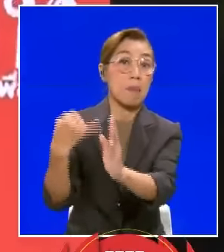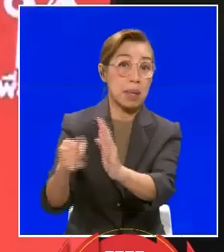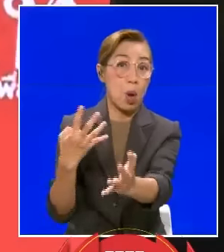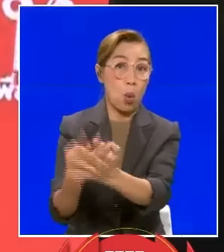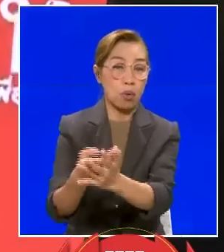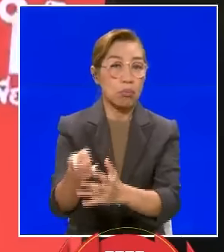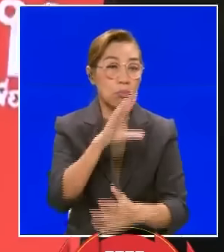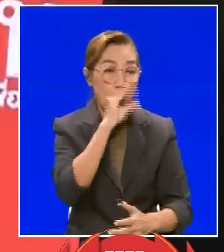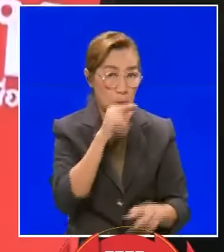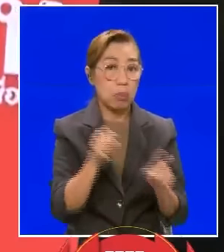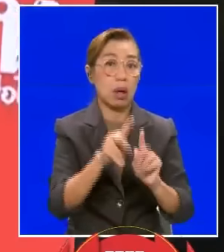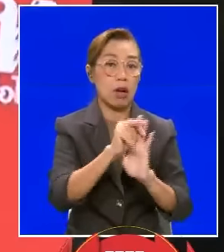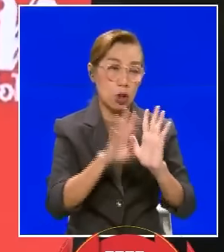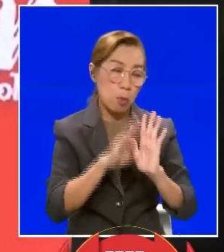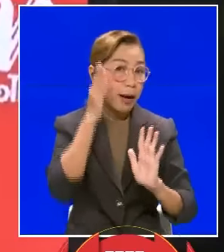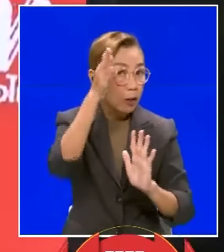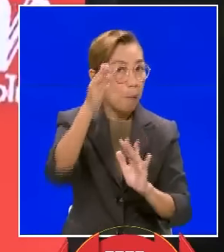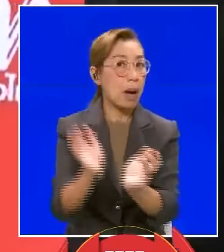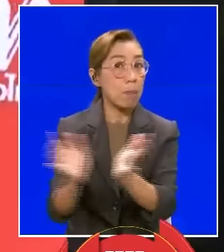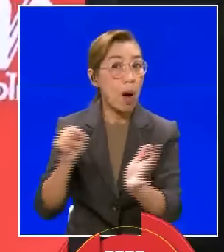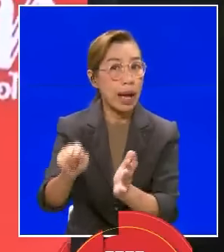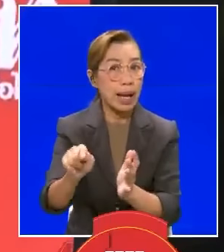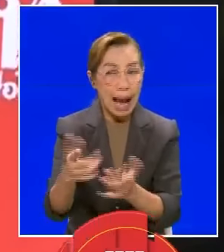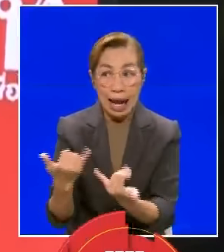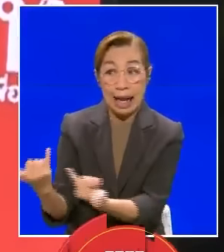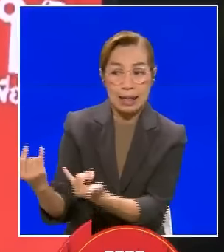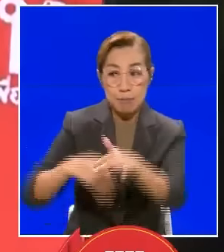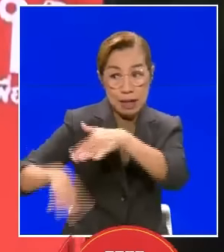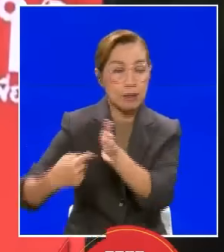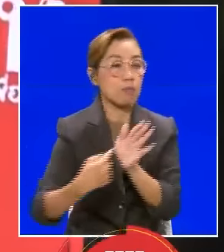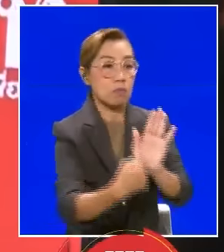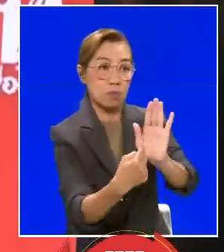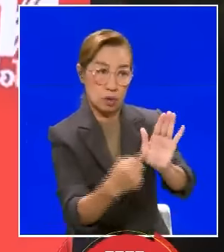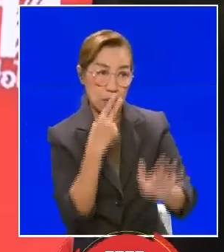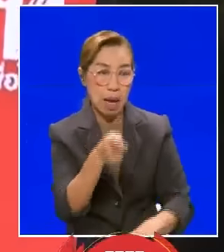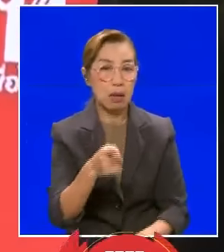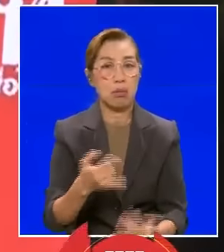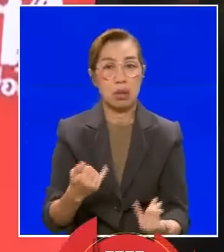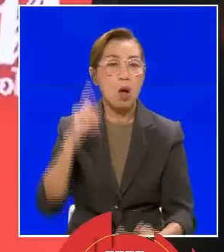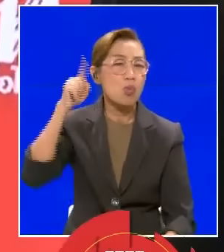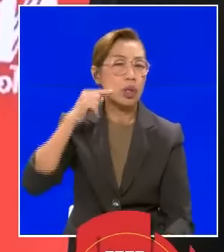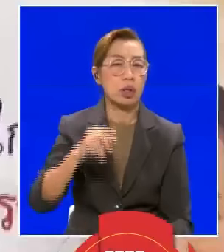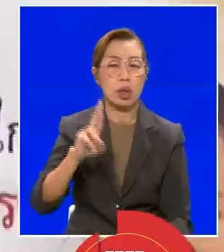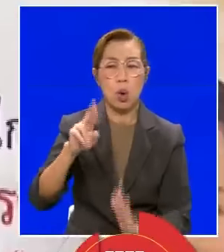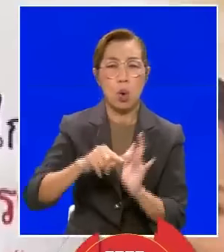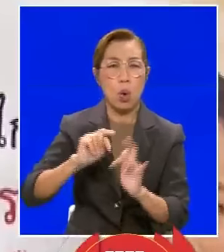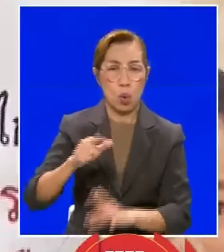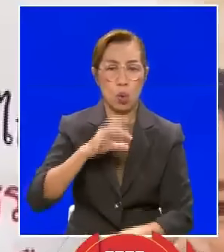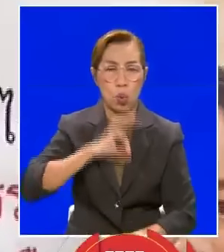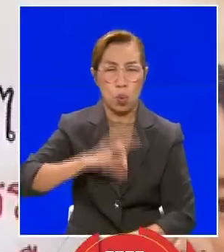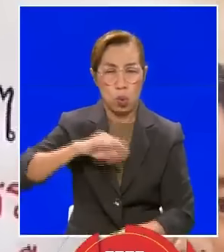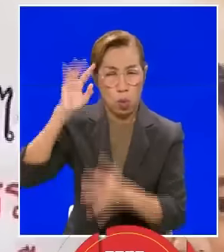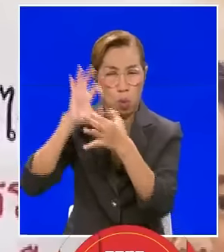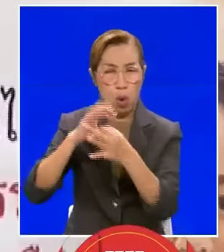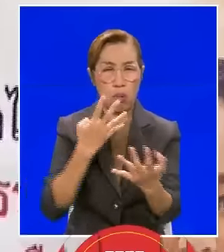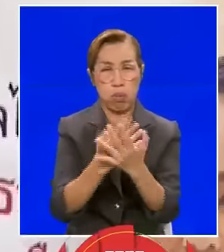ยนี่ก็เอามาเปิดนะที่ศูนย์รับเรื่องราวร้องทุกข์นะคะรุ้งบอกว่ารู้สึกกังวลว่าโรงพยาบาลกรมราชทัณฑ์จะไ